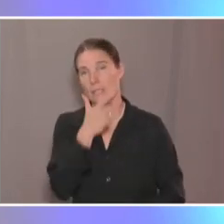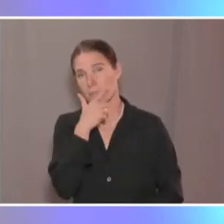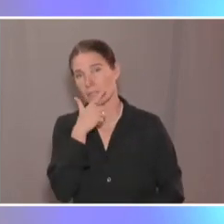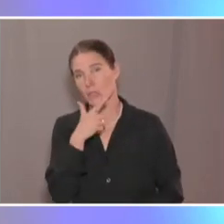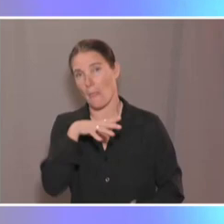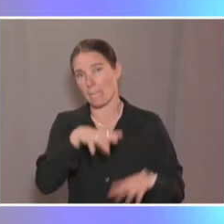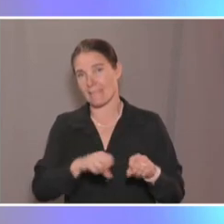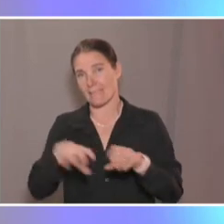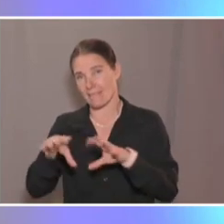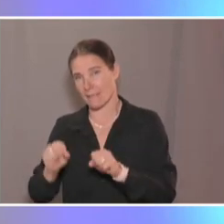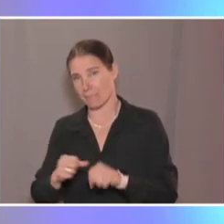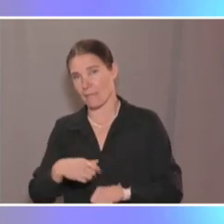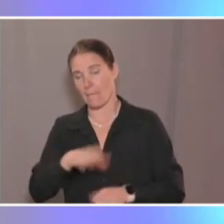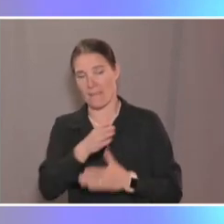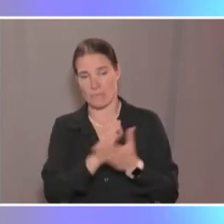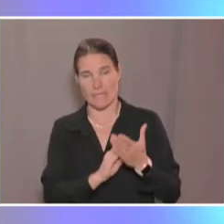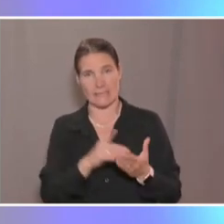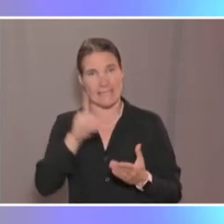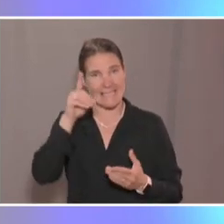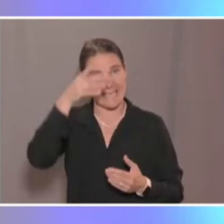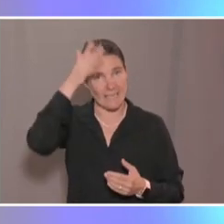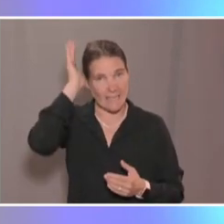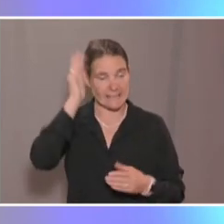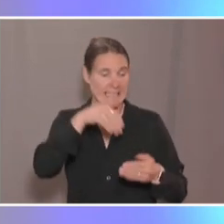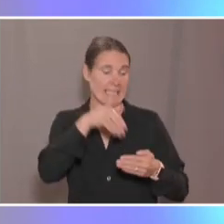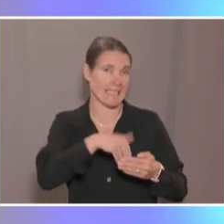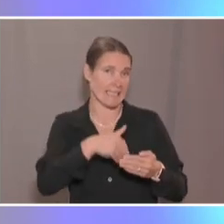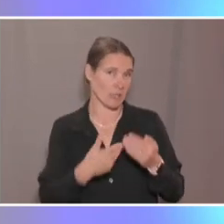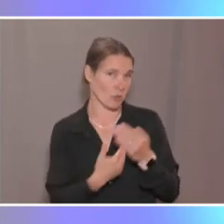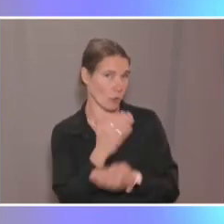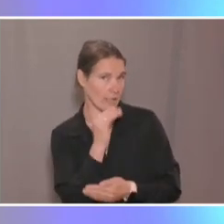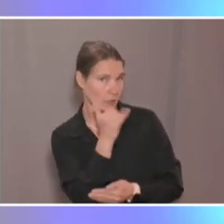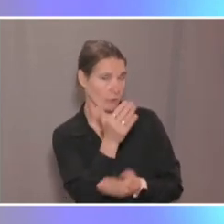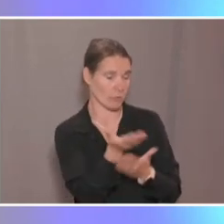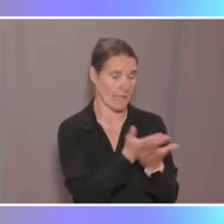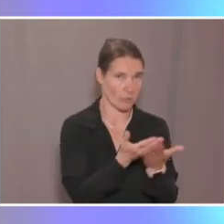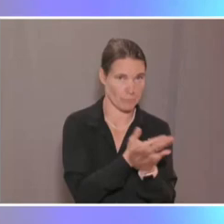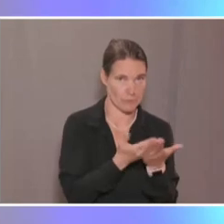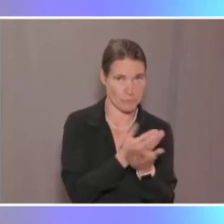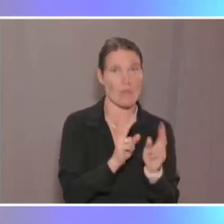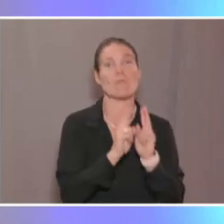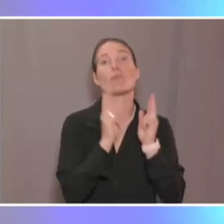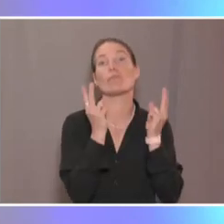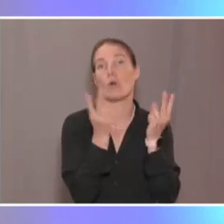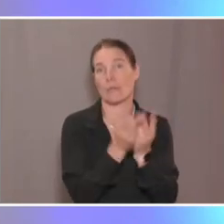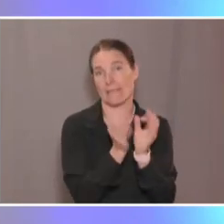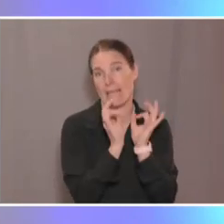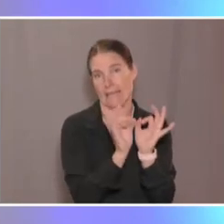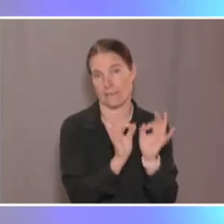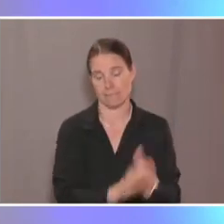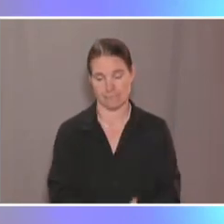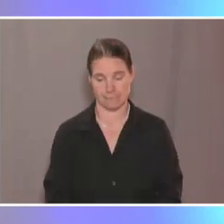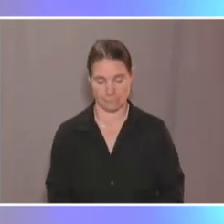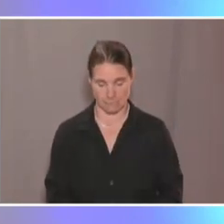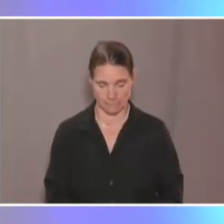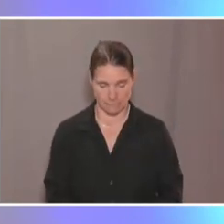bereits mehrfach erwähnten Friedrich Drenkhahn die inhaltliche Neuausrichtung der Ausbildung von Volksschullehrkräften.